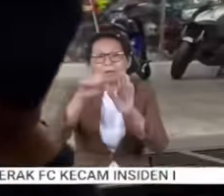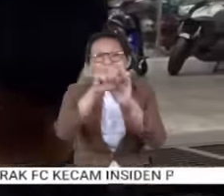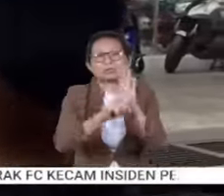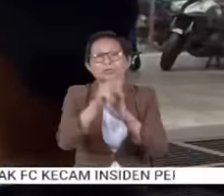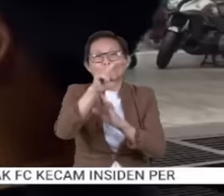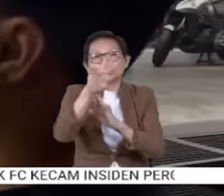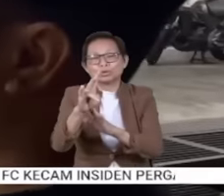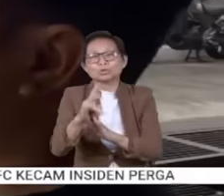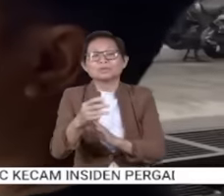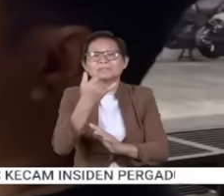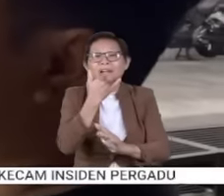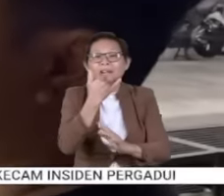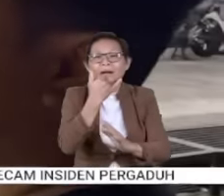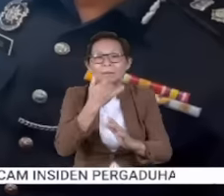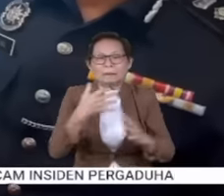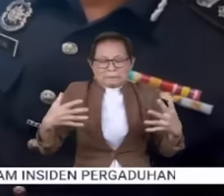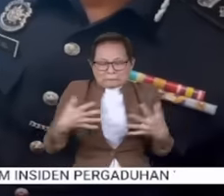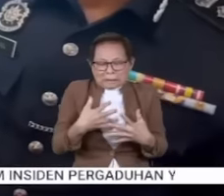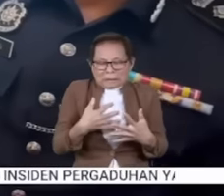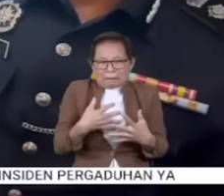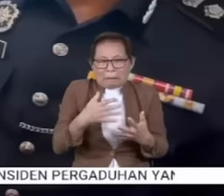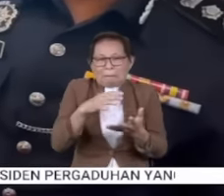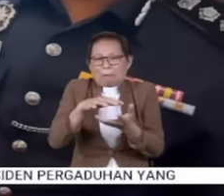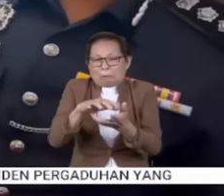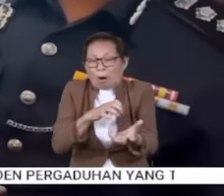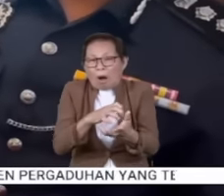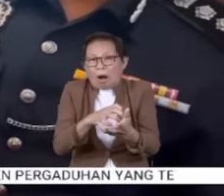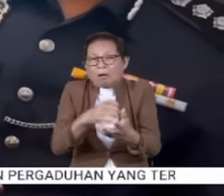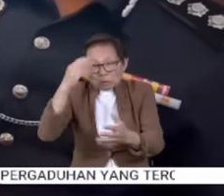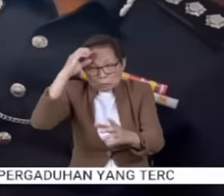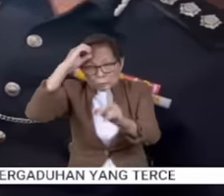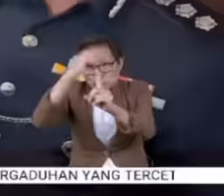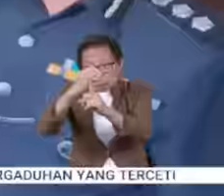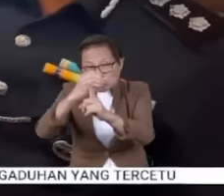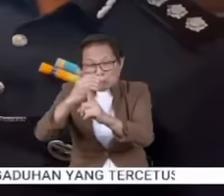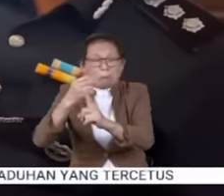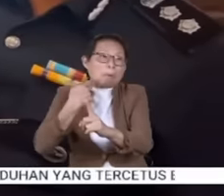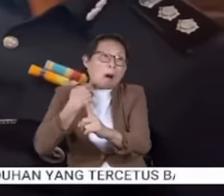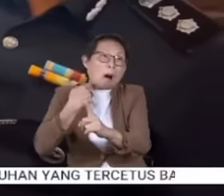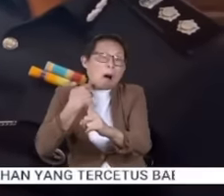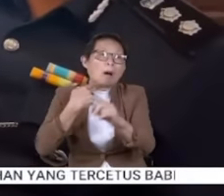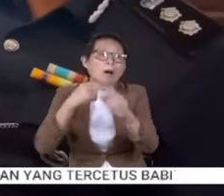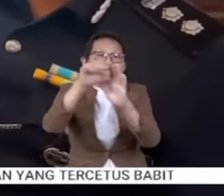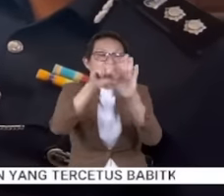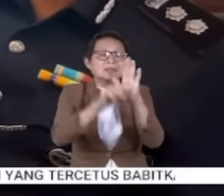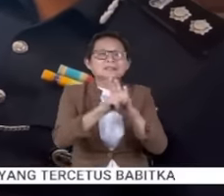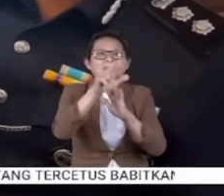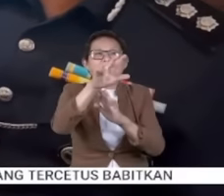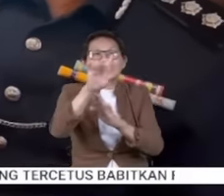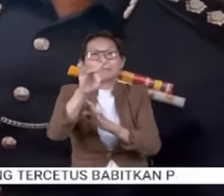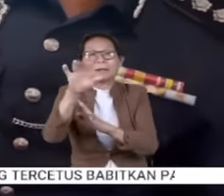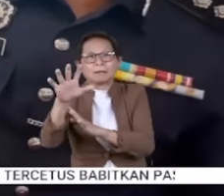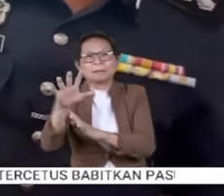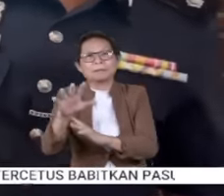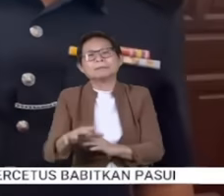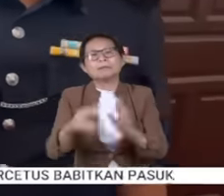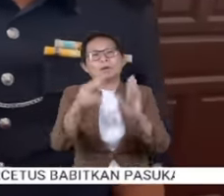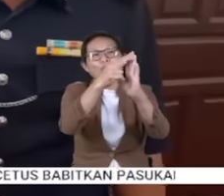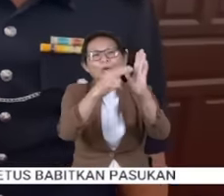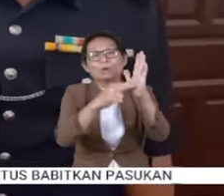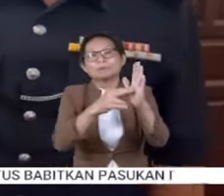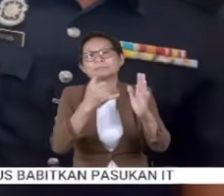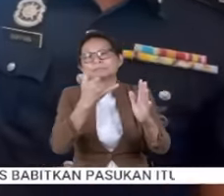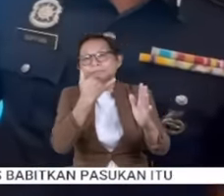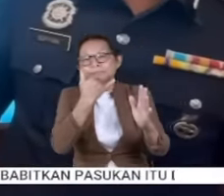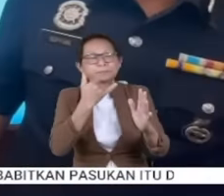serta kesalahan mendatangkan ketakutan bencana dengan tujuan hendak melakukan pemerasan section 385 Canon kesaksian